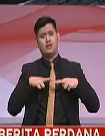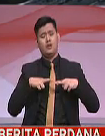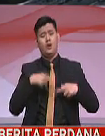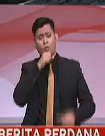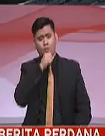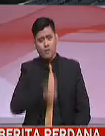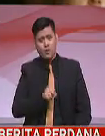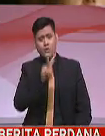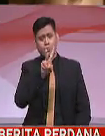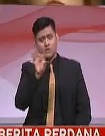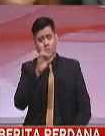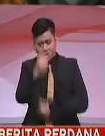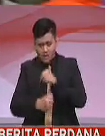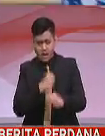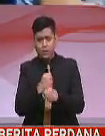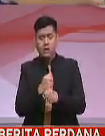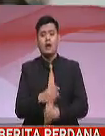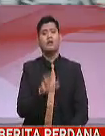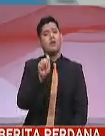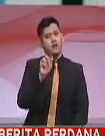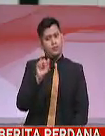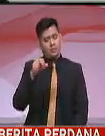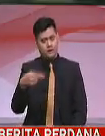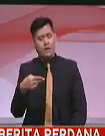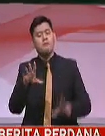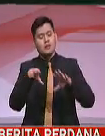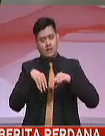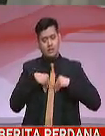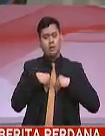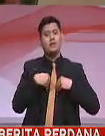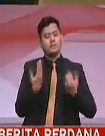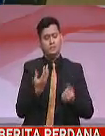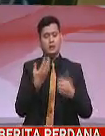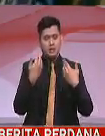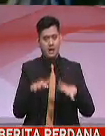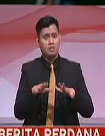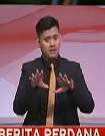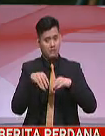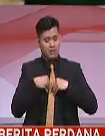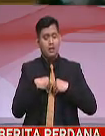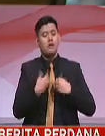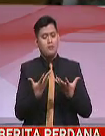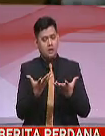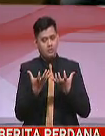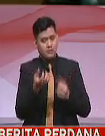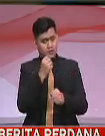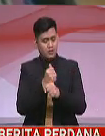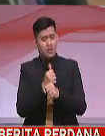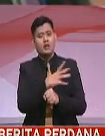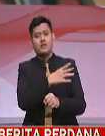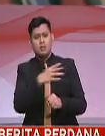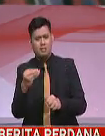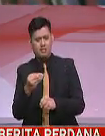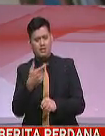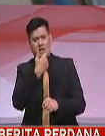29 tahun Afifah durung akui pernah menerima beberapa Tawaran kerja sejak bersama Square kebangsaan namun terpaksa menolak karena